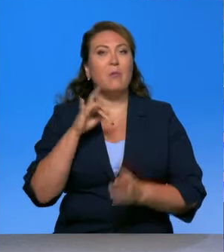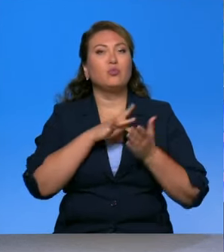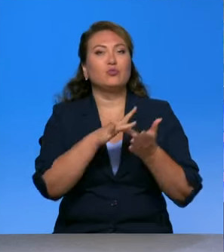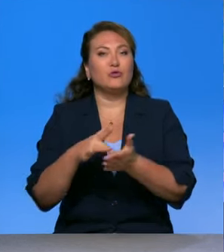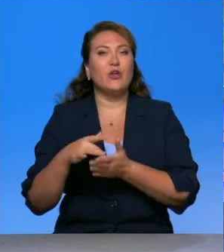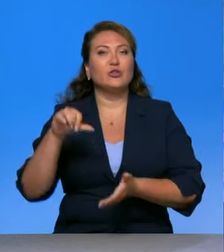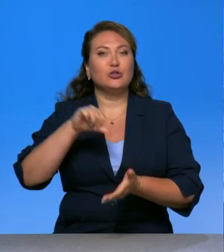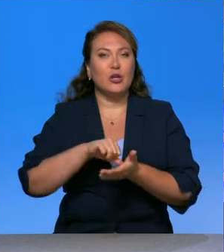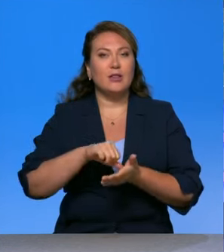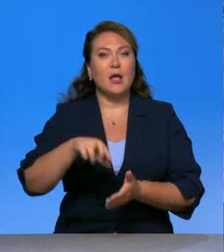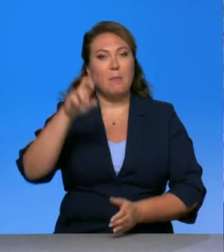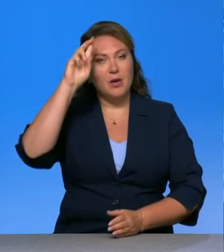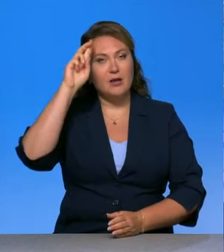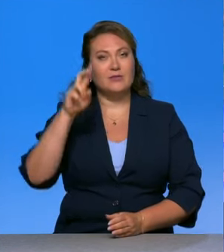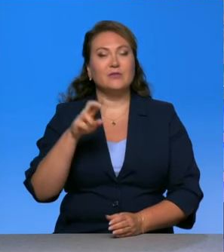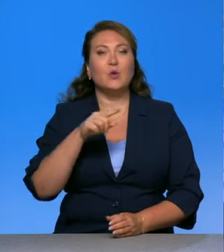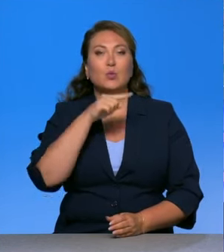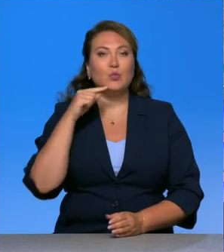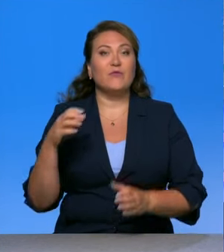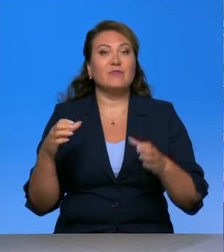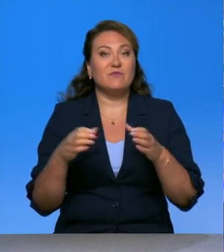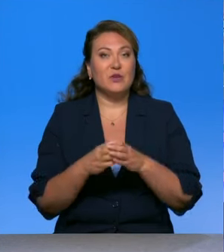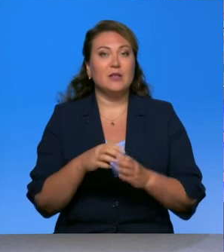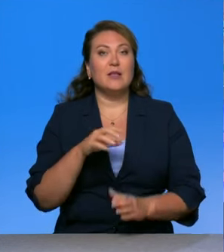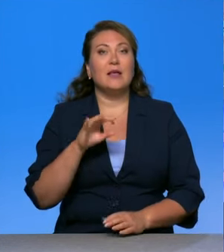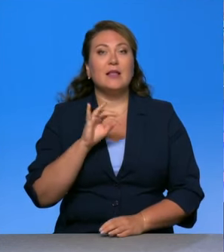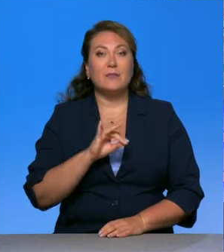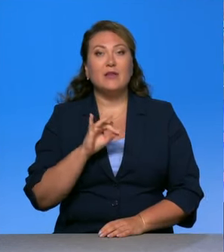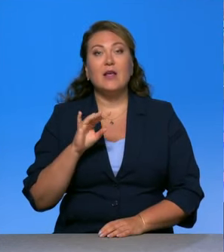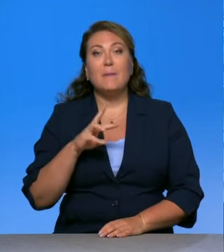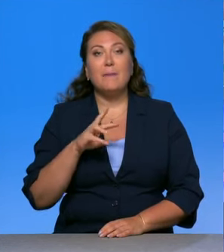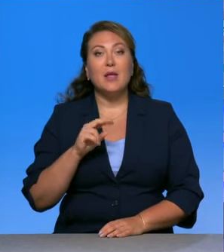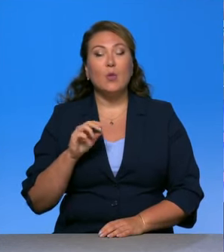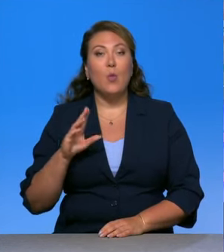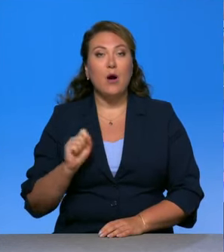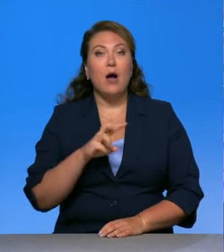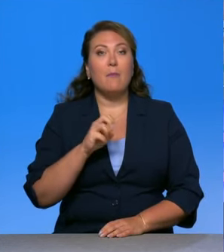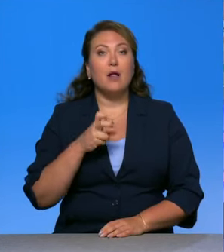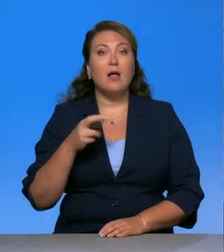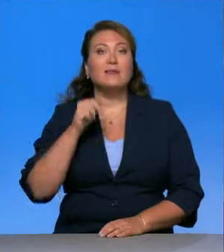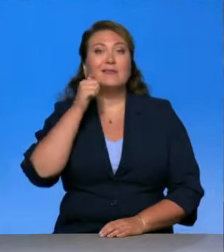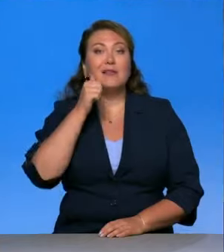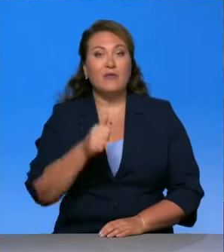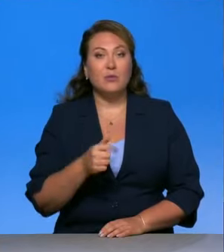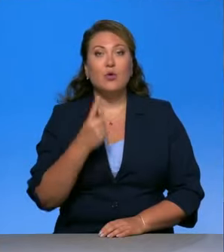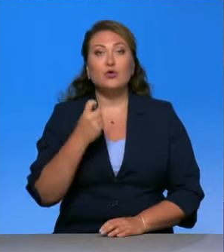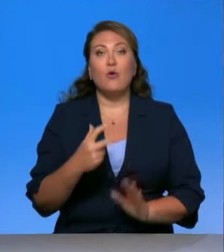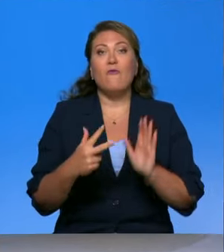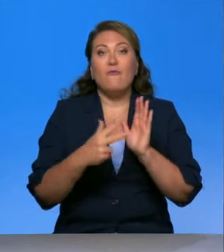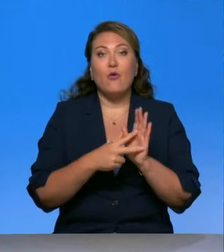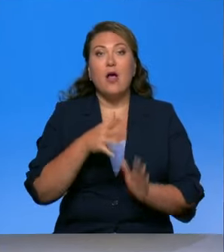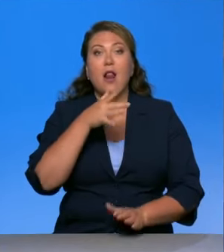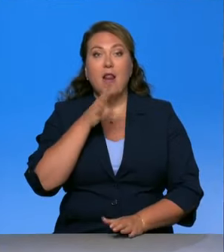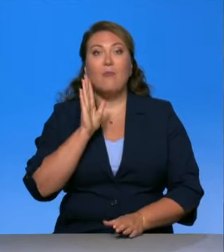Императорского русского географического общества Николая Николаевича Миклуха-Маклая. Ему завтра 178 лет. Как говорится,